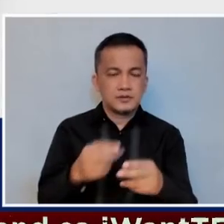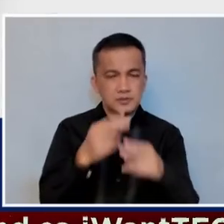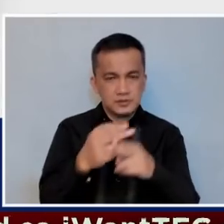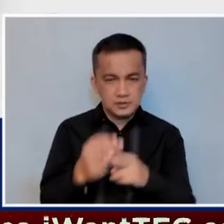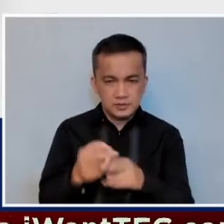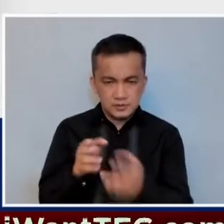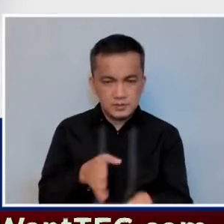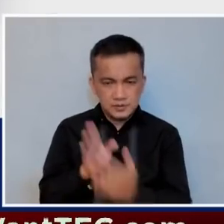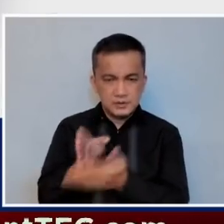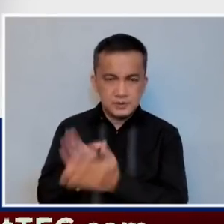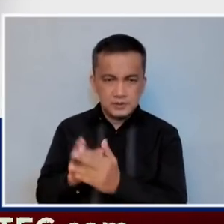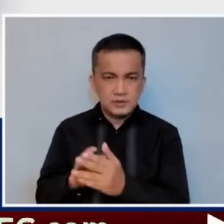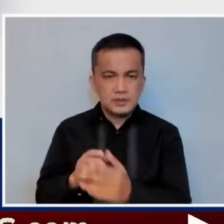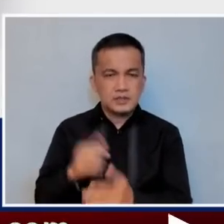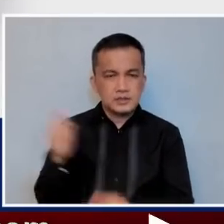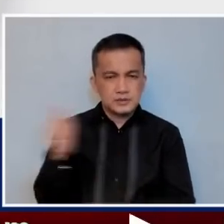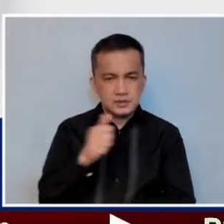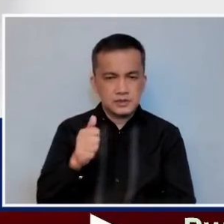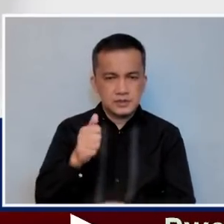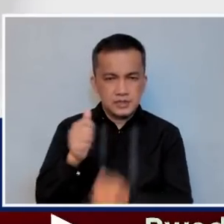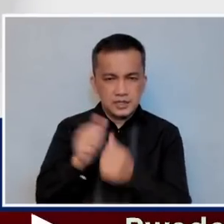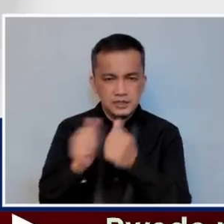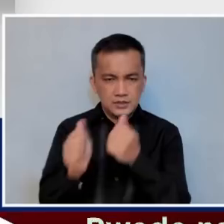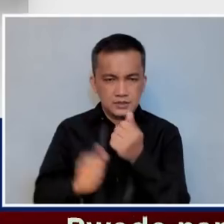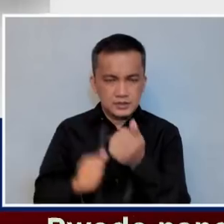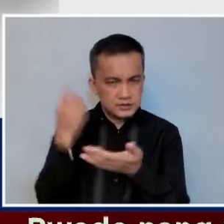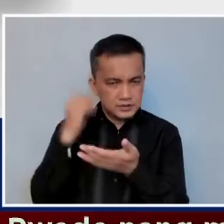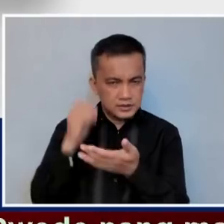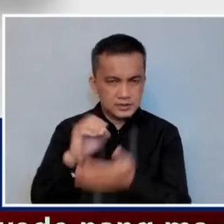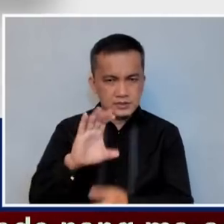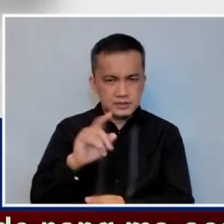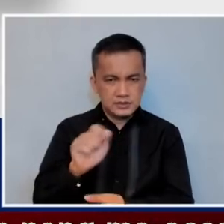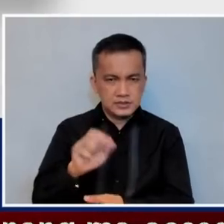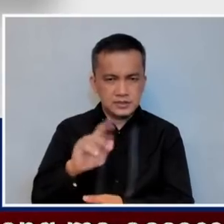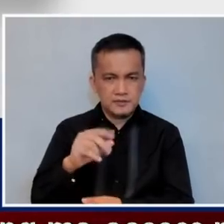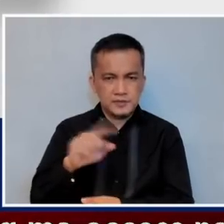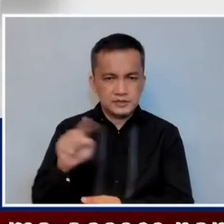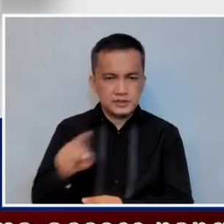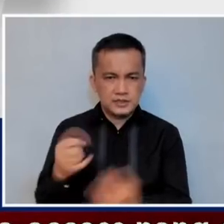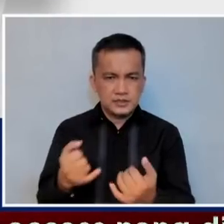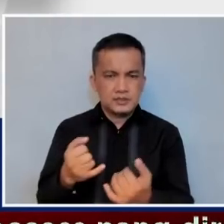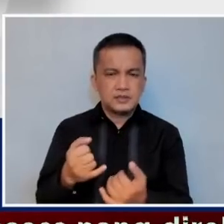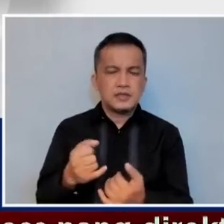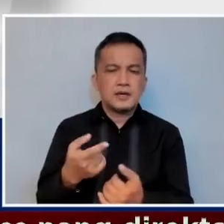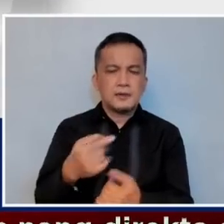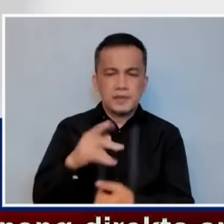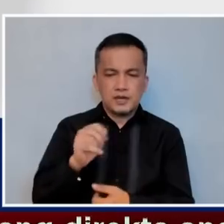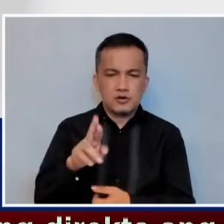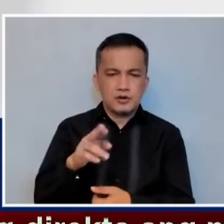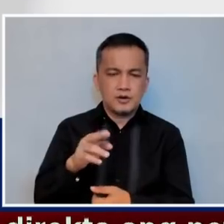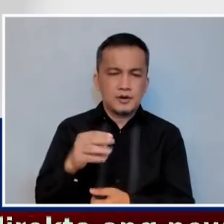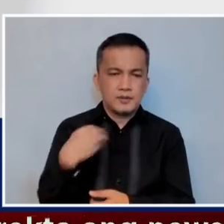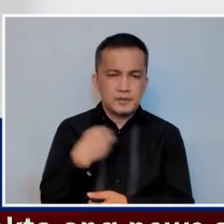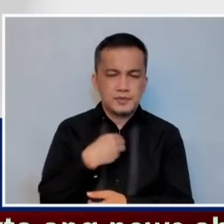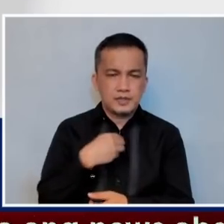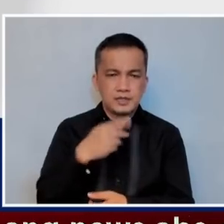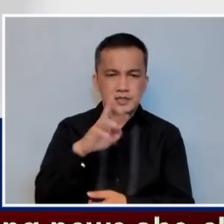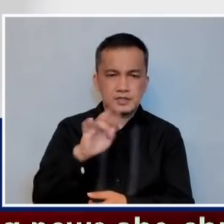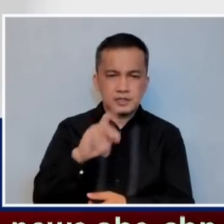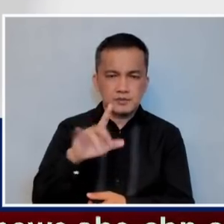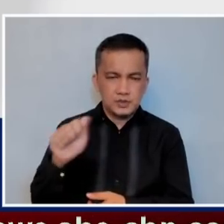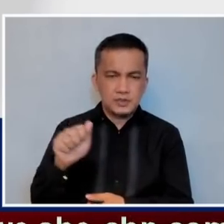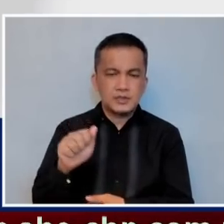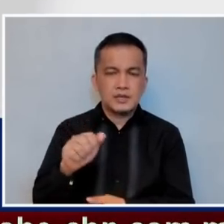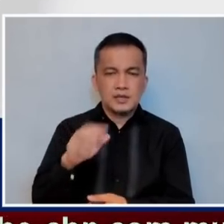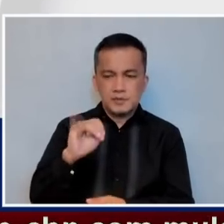Transportation Undersecretary Cesar Chavez, dating Cavite Representative at ngayon ay PAGCOR Board Member Gilbert Remulla, Metro Pacific